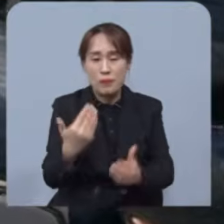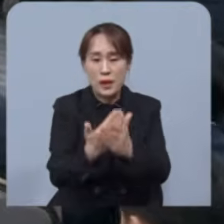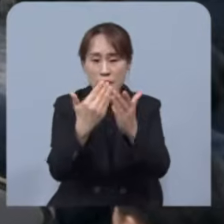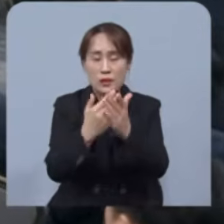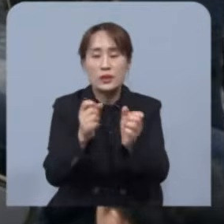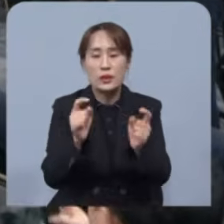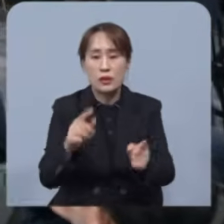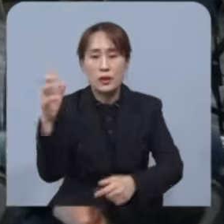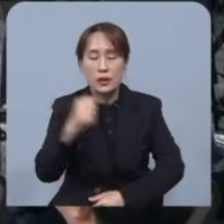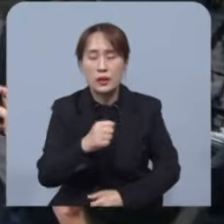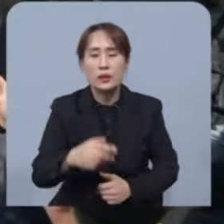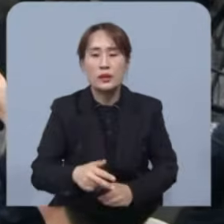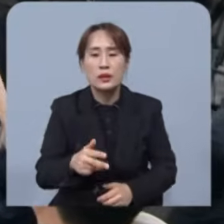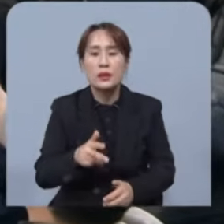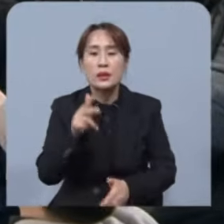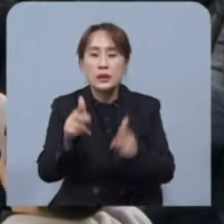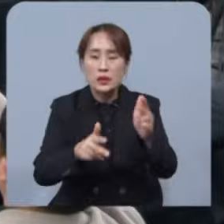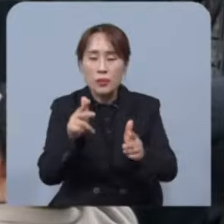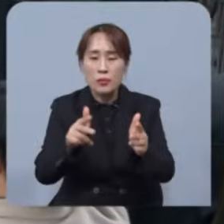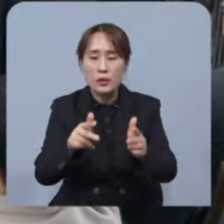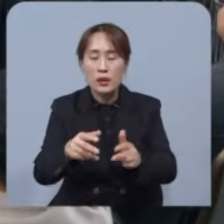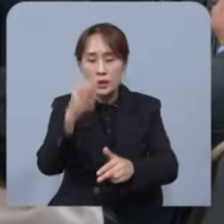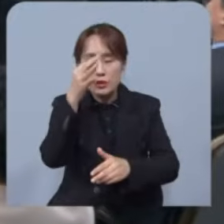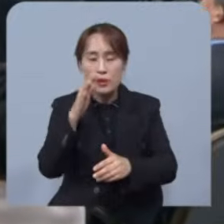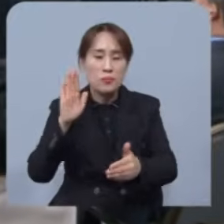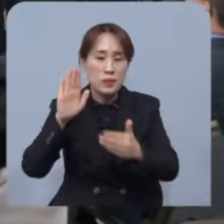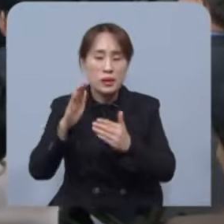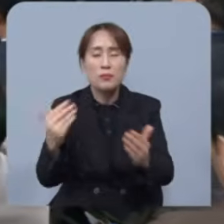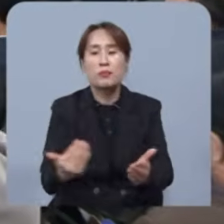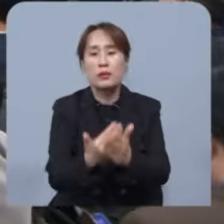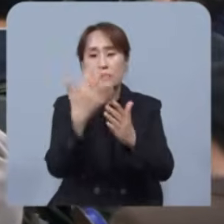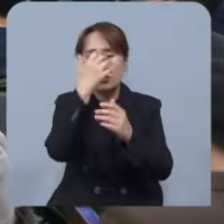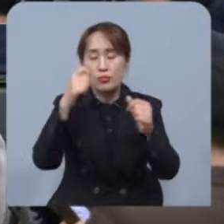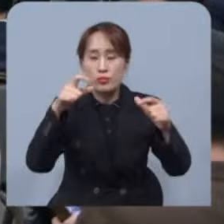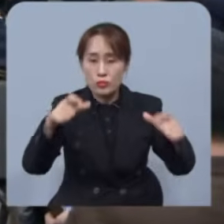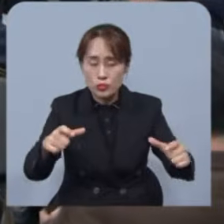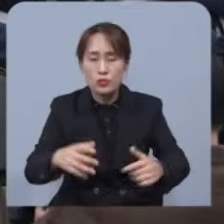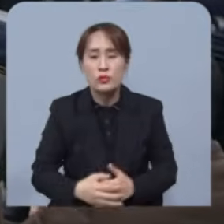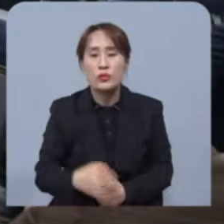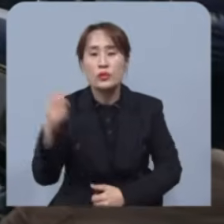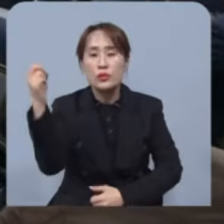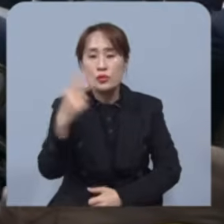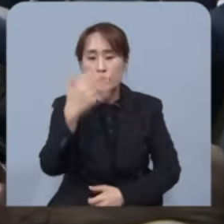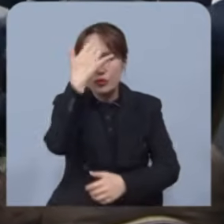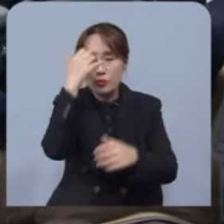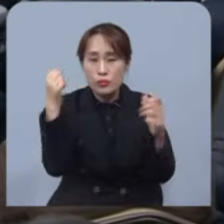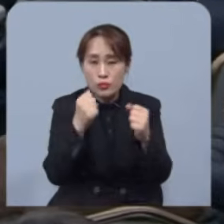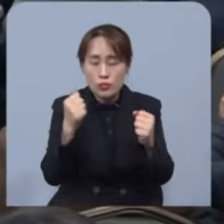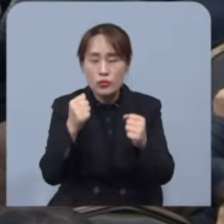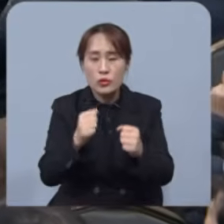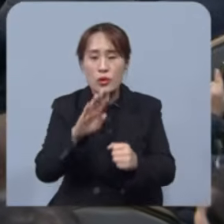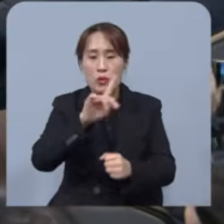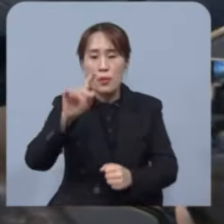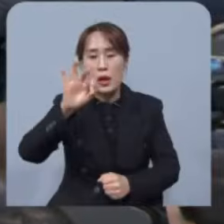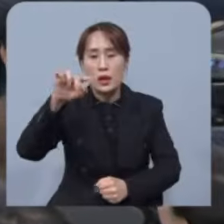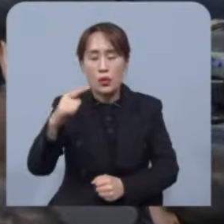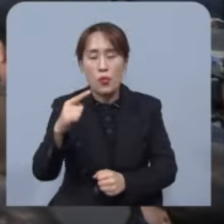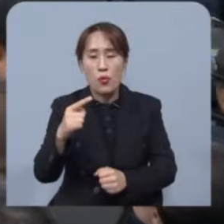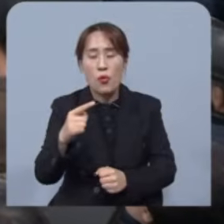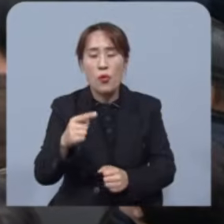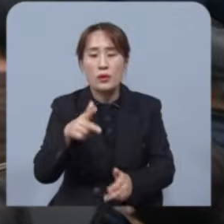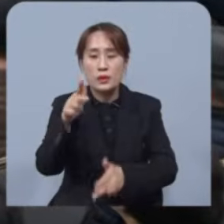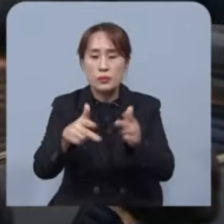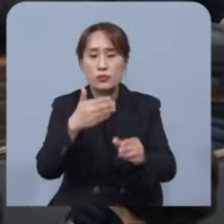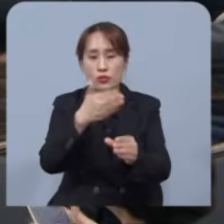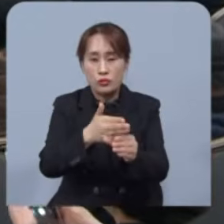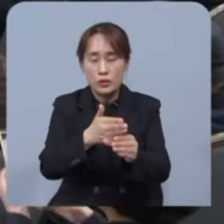첨단 기술 산업의 삼각벨트, 미래로 도약하는 충북, 그리고 충청북도 바이오 헬스 산업